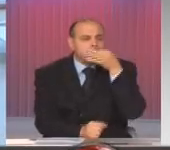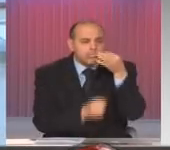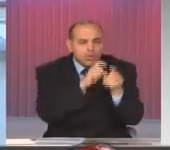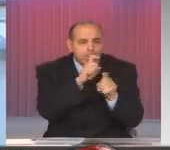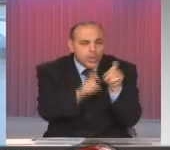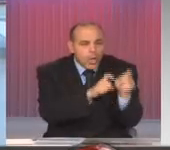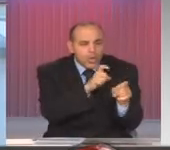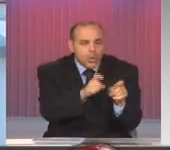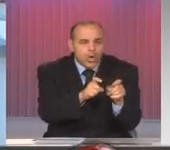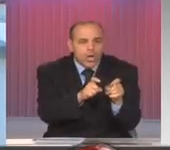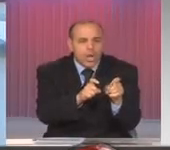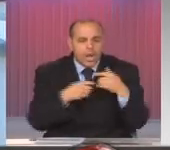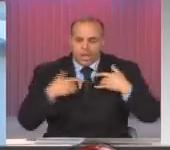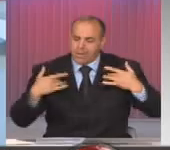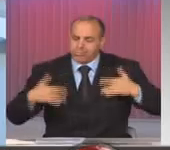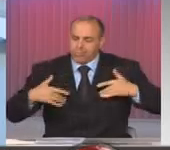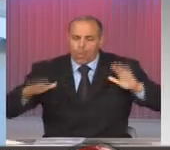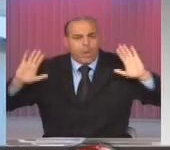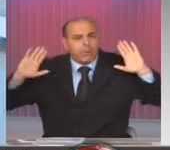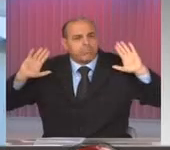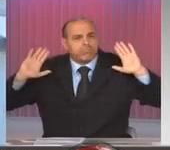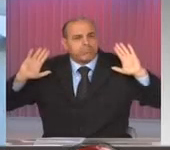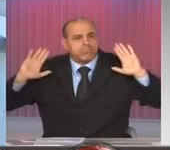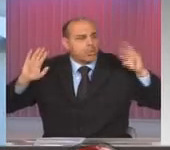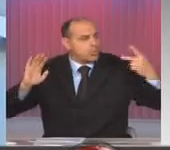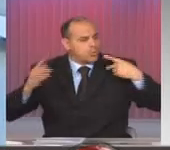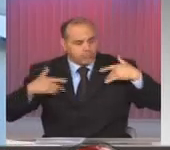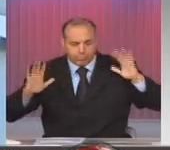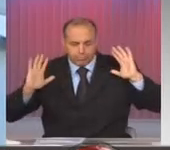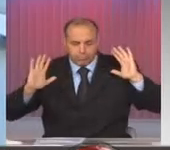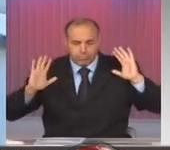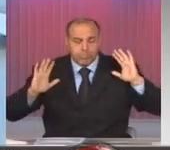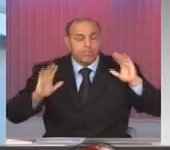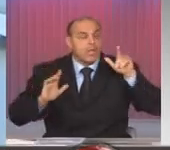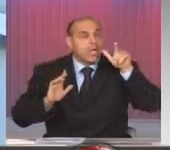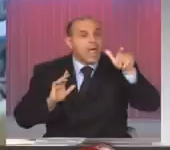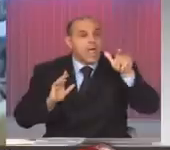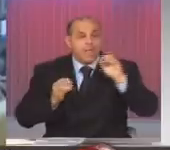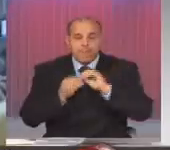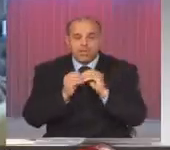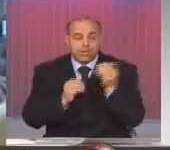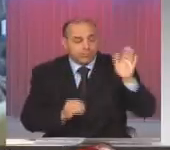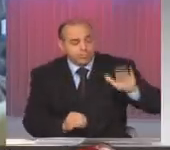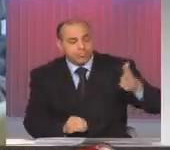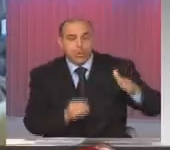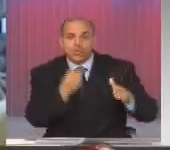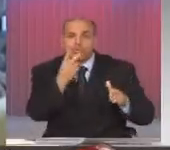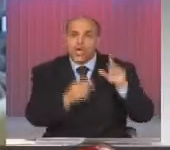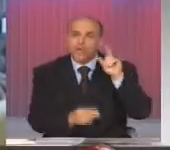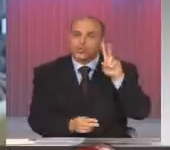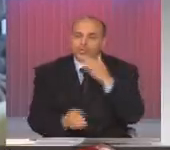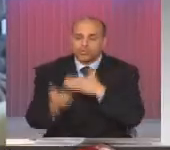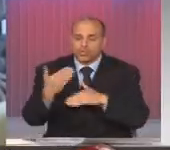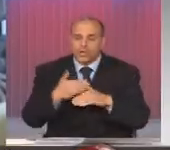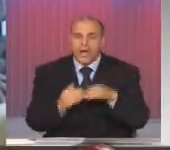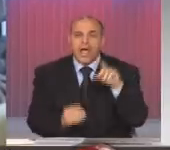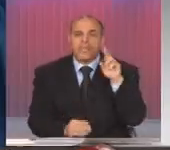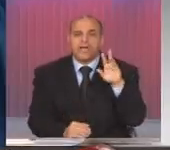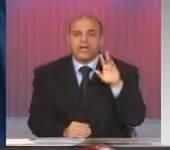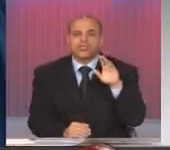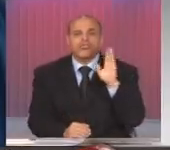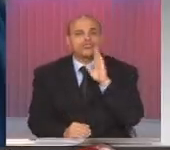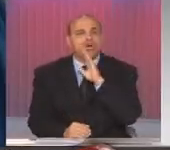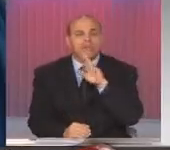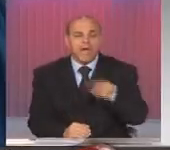نفى التهم الموجهة إليهما، وتعود وقائع قضية شهيدي الثورة بدوز وجرحى إلى 12 من